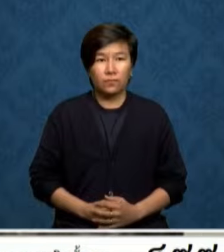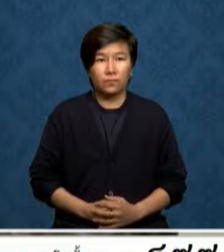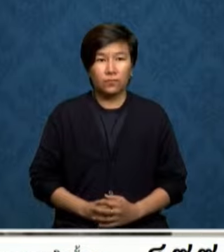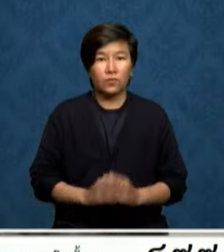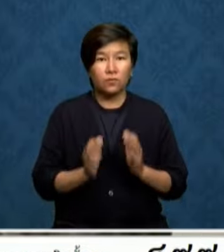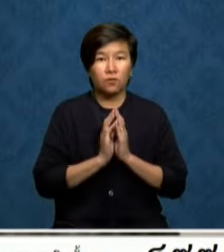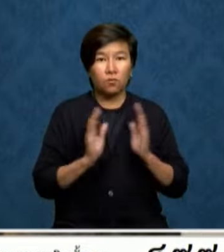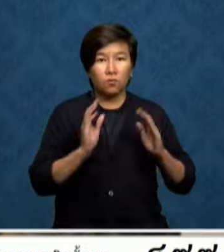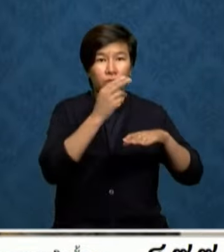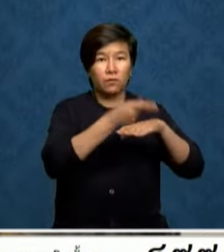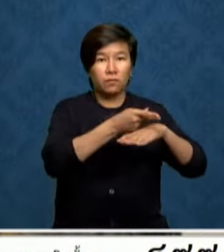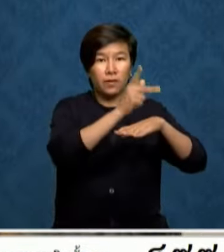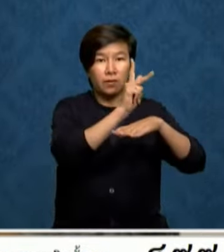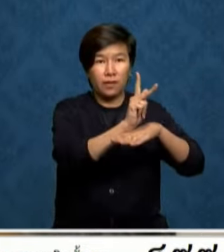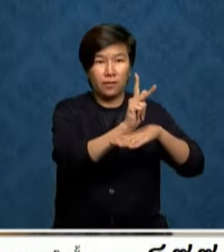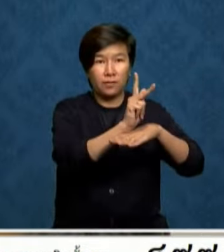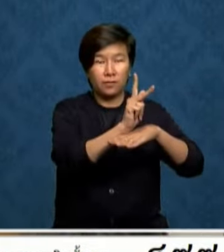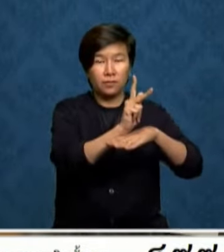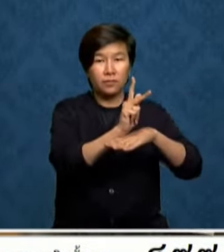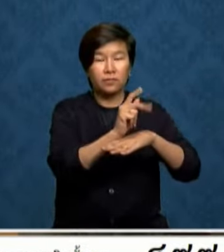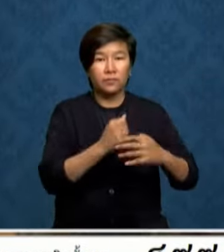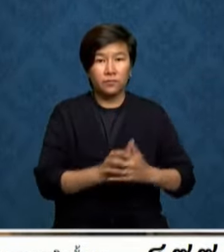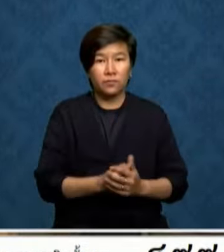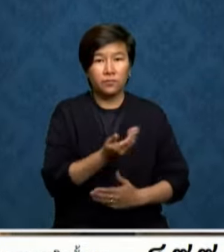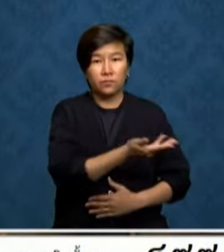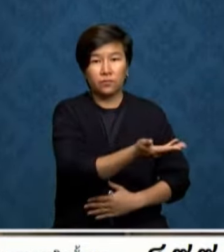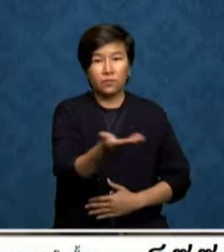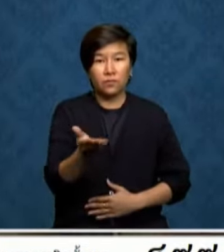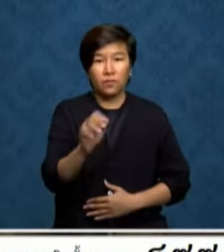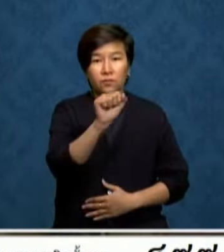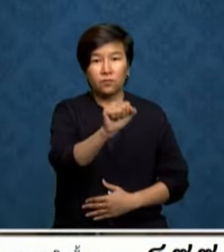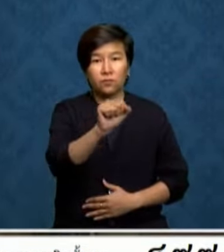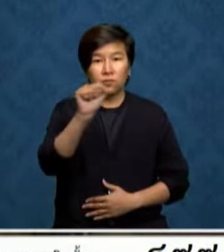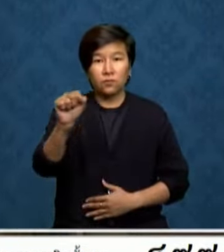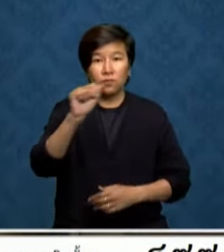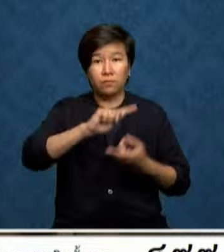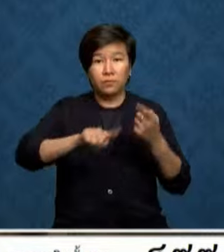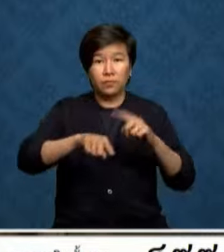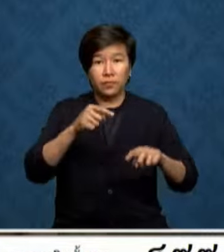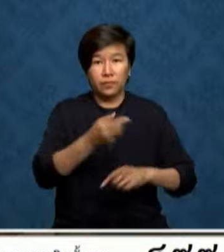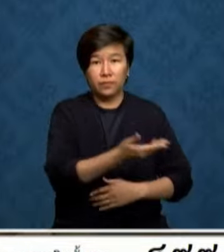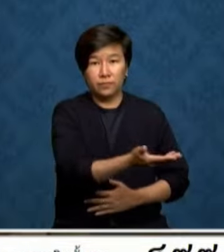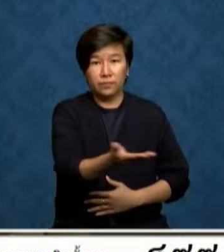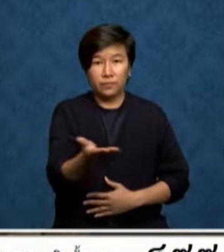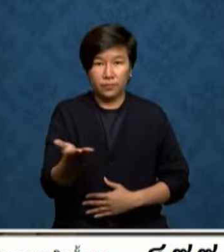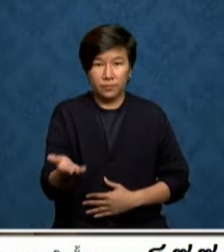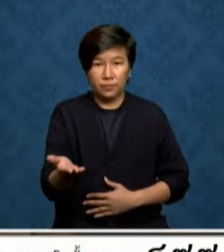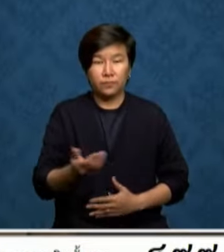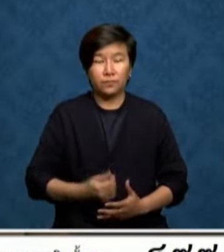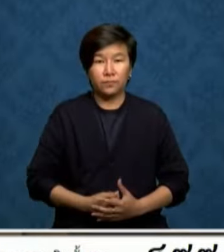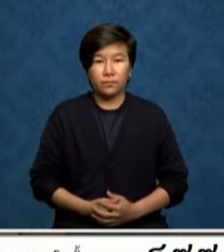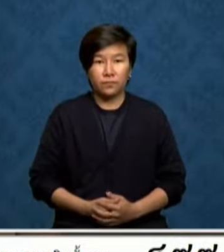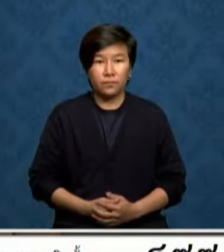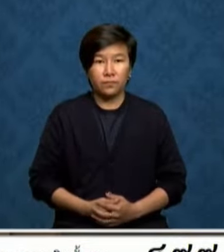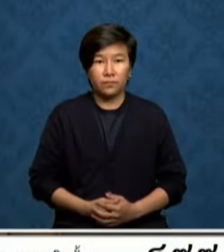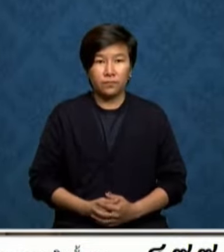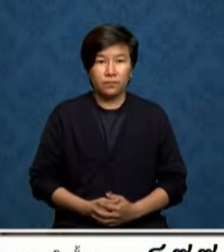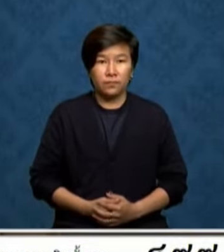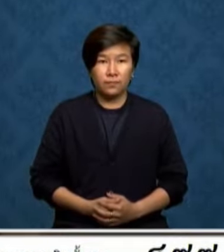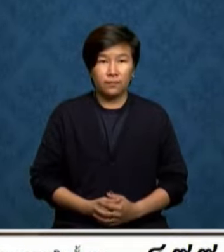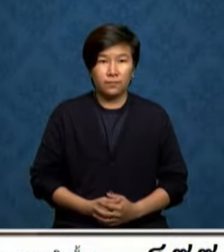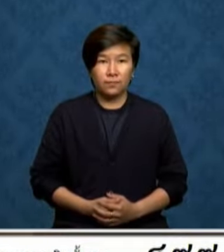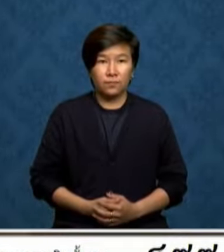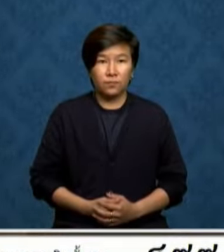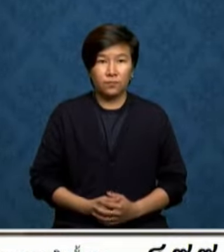ท่านประธานแล้วก็เพื่อนสมาชิกสภาผู้แทนราษฎรทุกท่านนะ